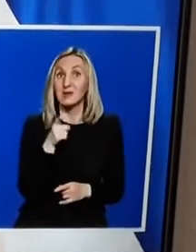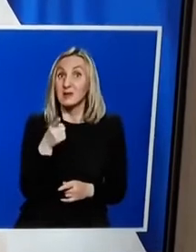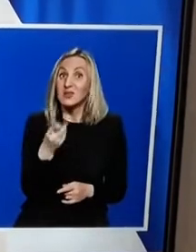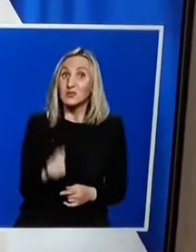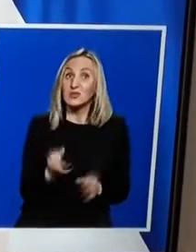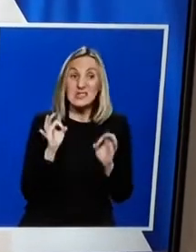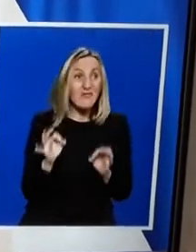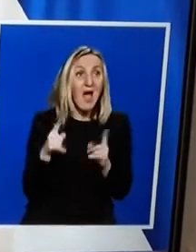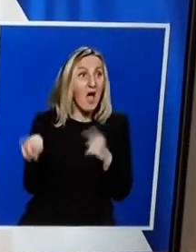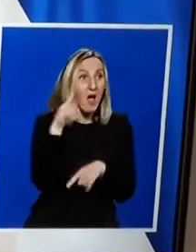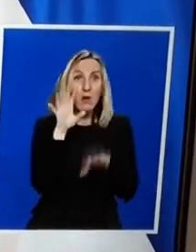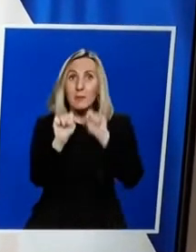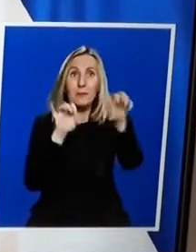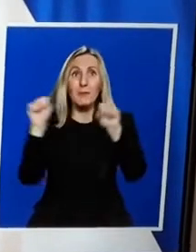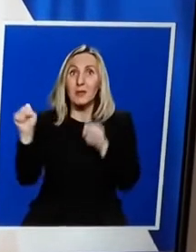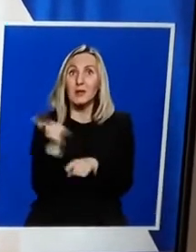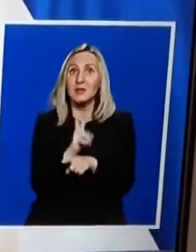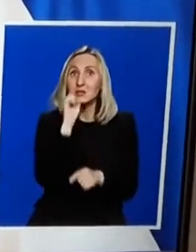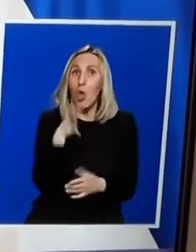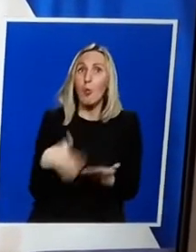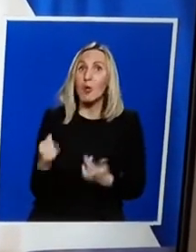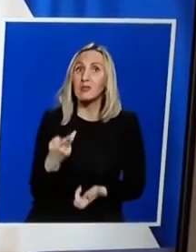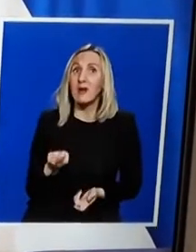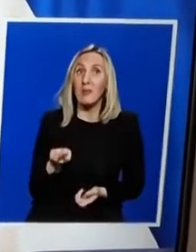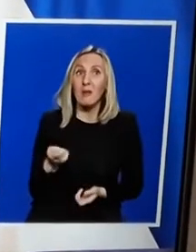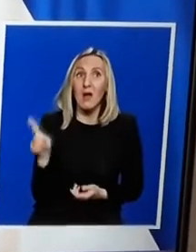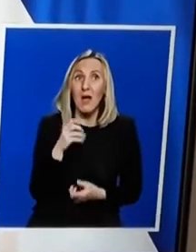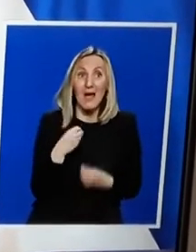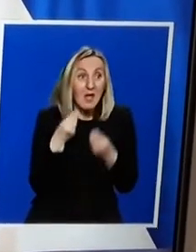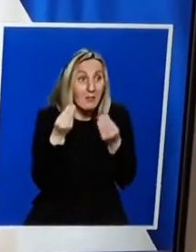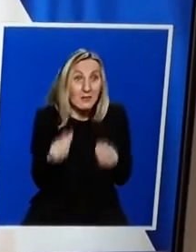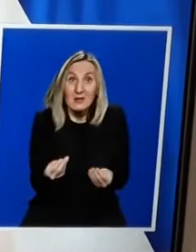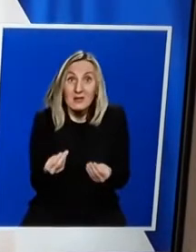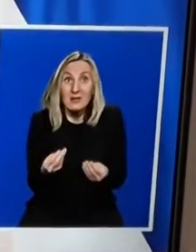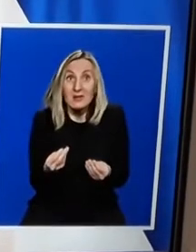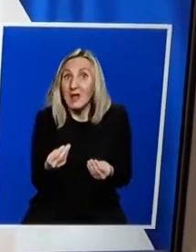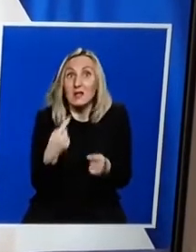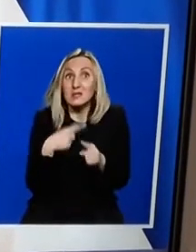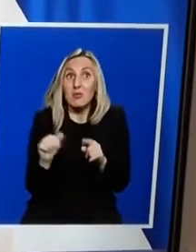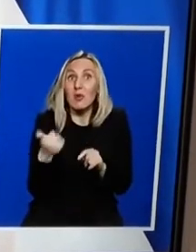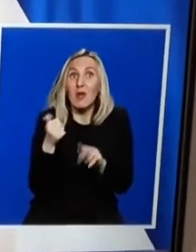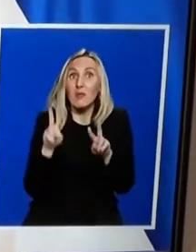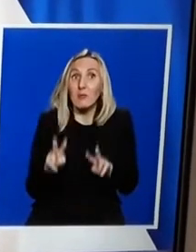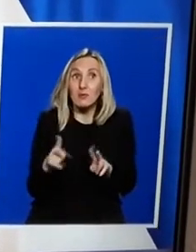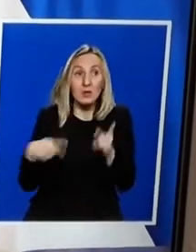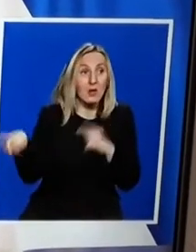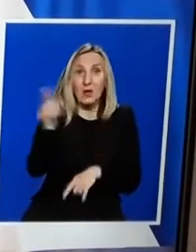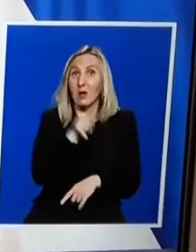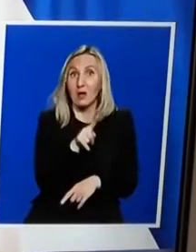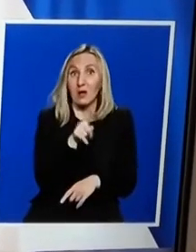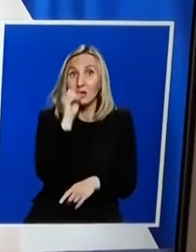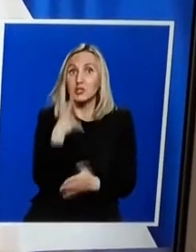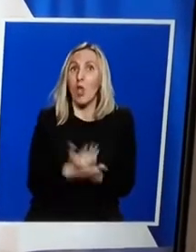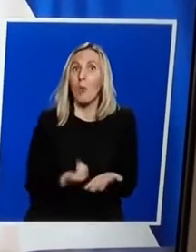mogućnost zloupotrebe, kada se nešto što je dato u najbolje moguće svrhe zloupotrebljava,